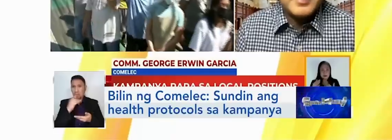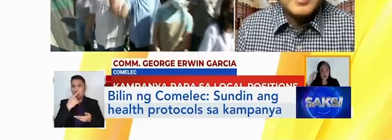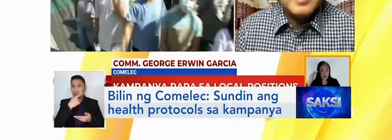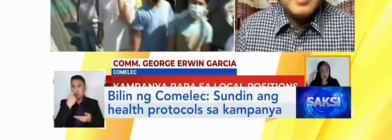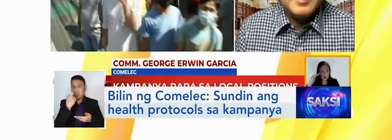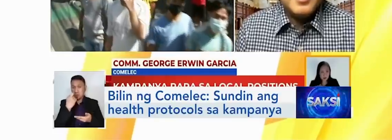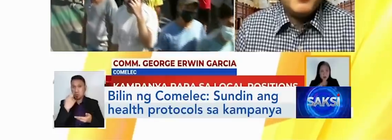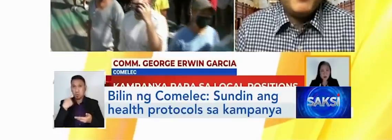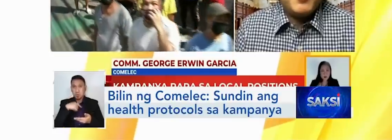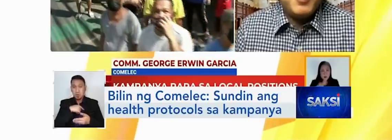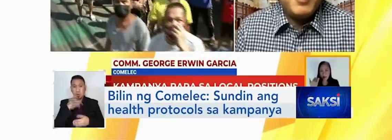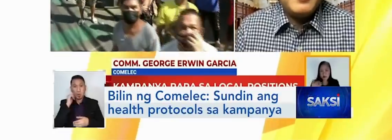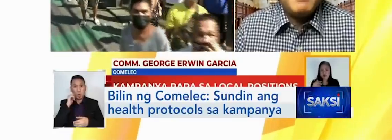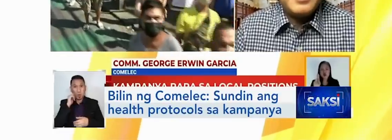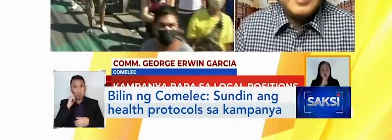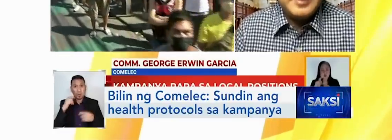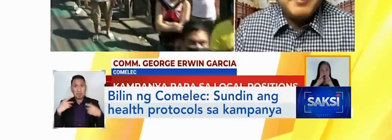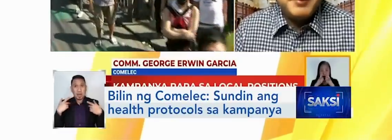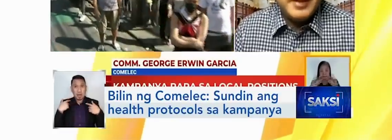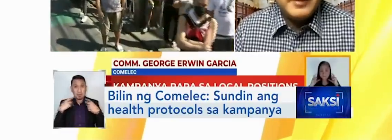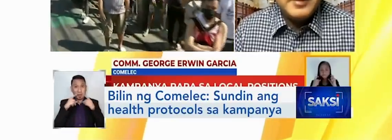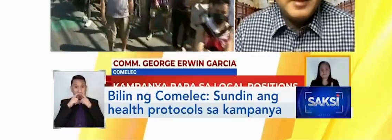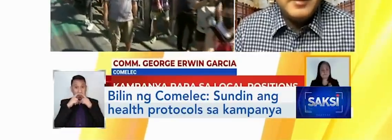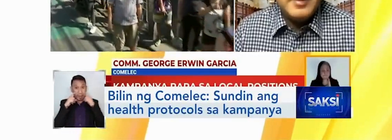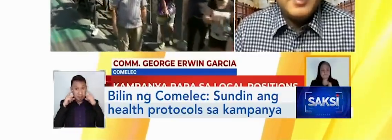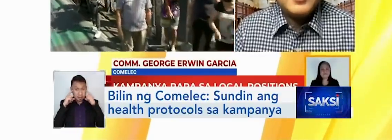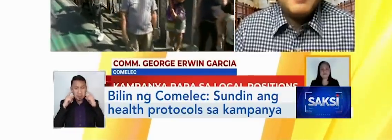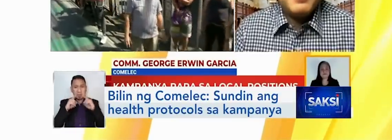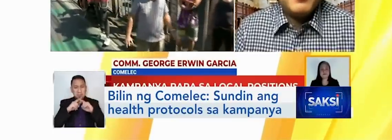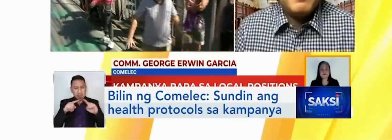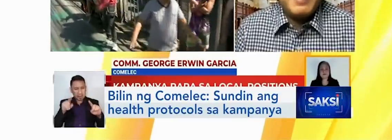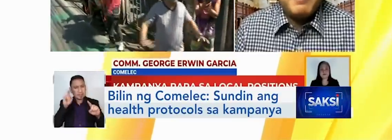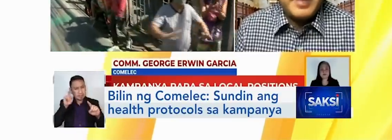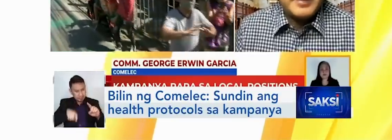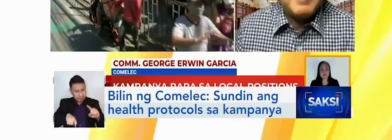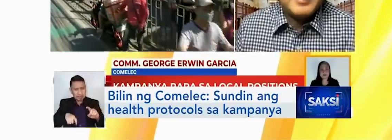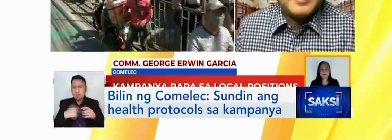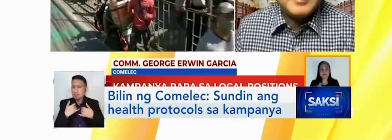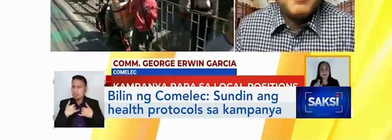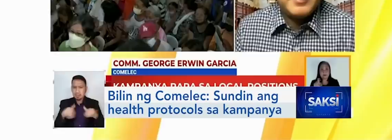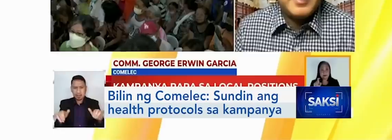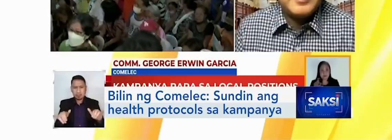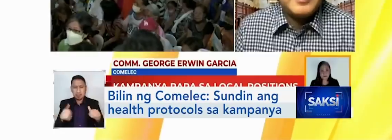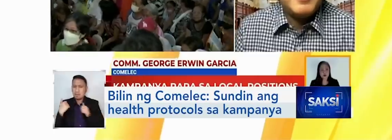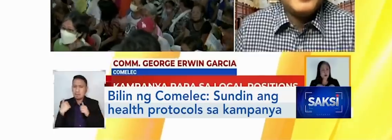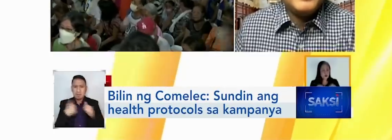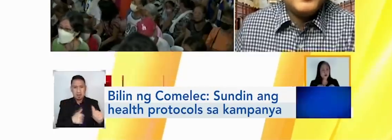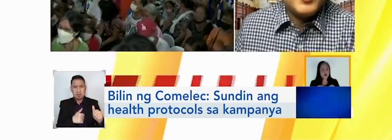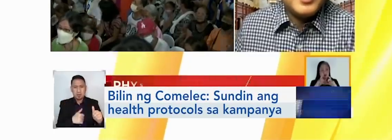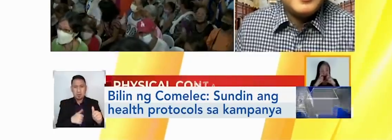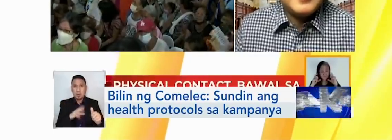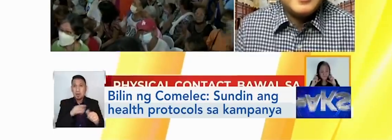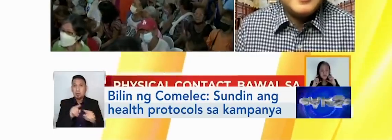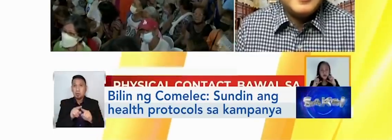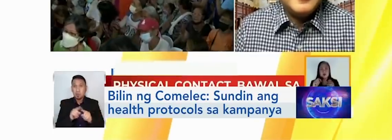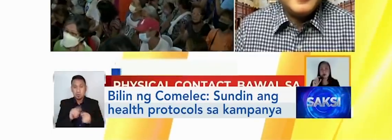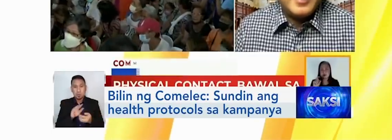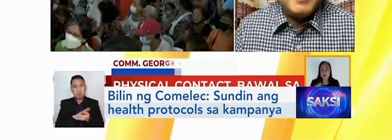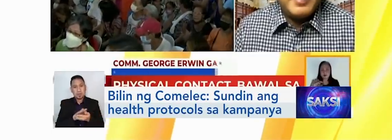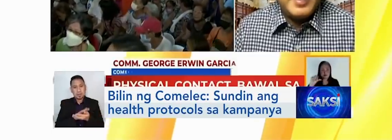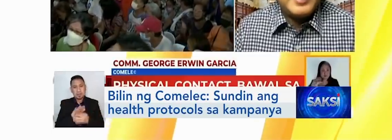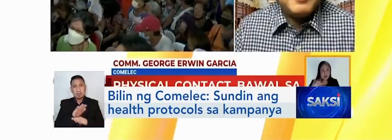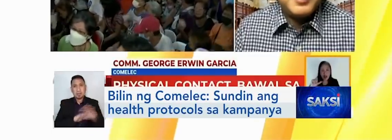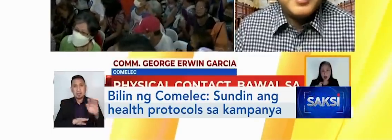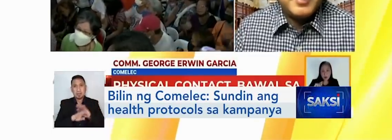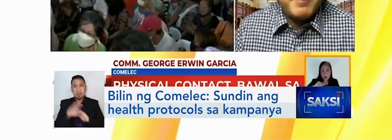face mask. And therefore po, panatilihin po natin yan at syempre yung palagi magdi-disinfect ng ating kamay at yung social distancing